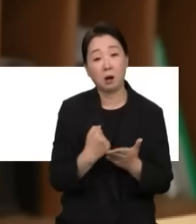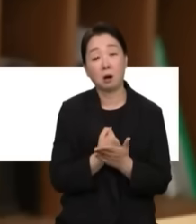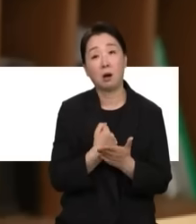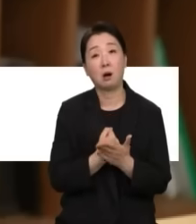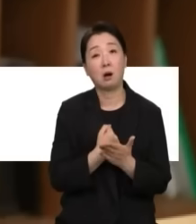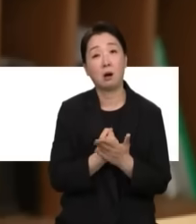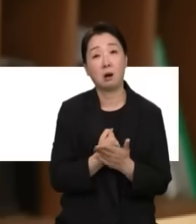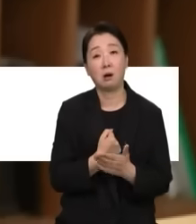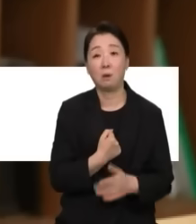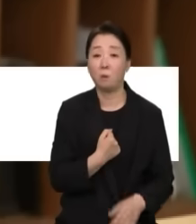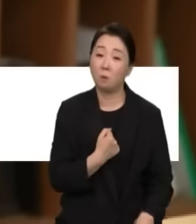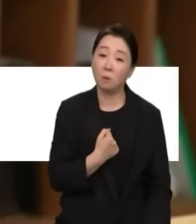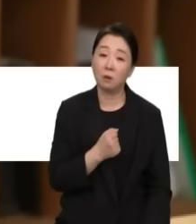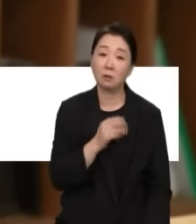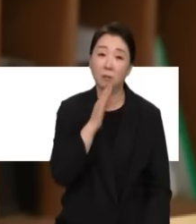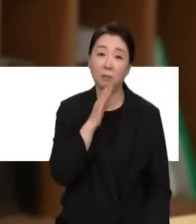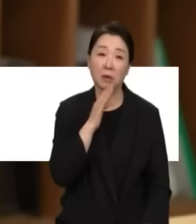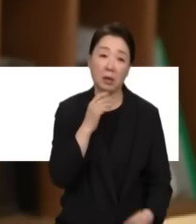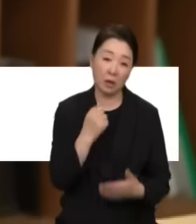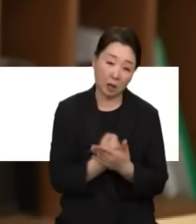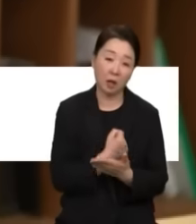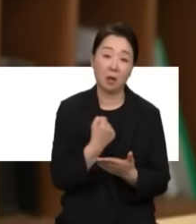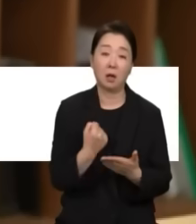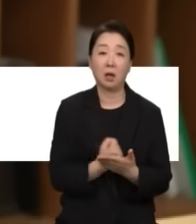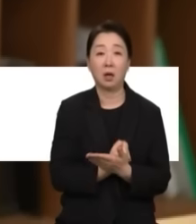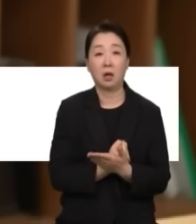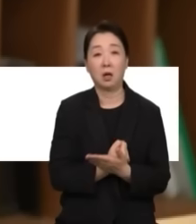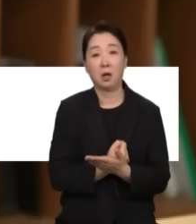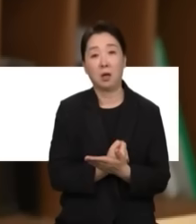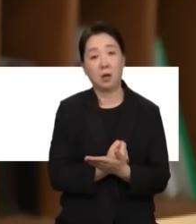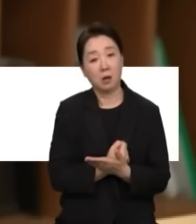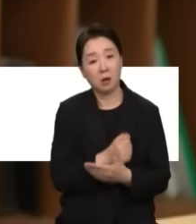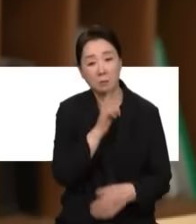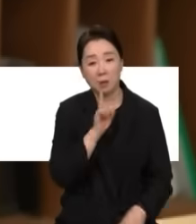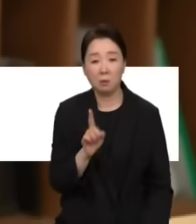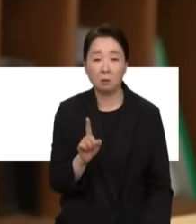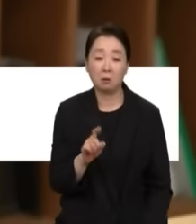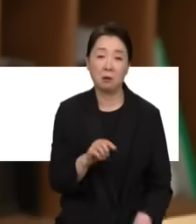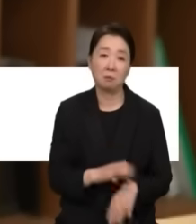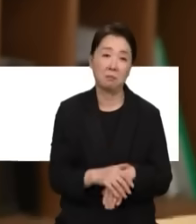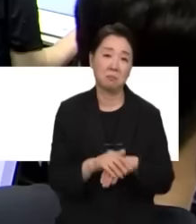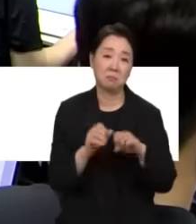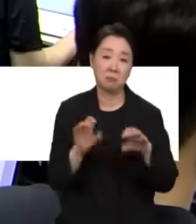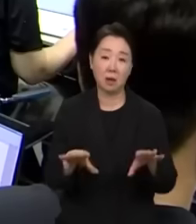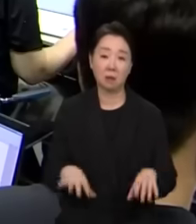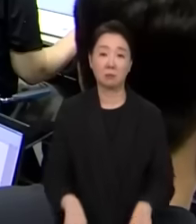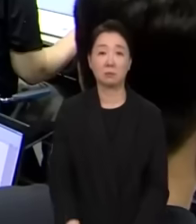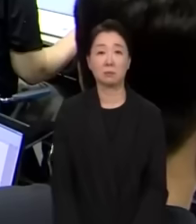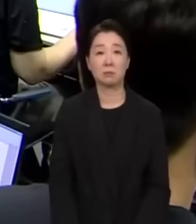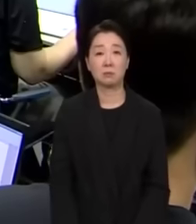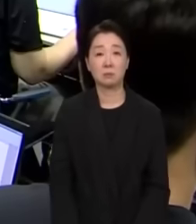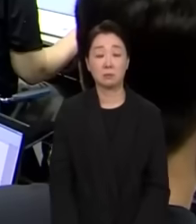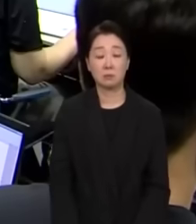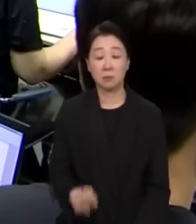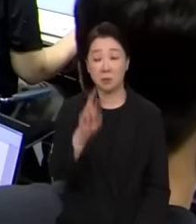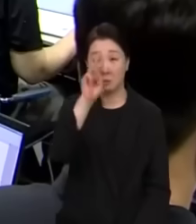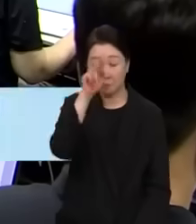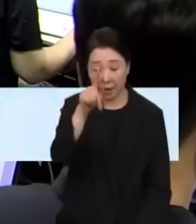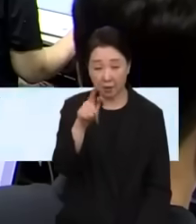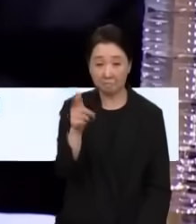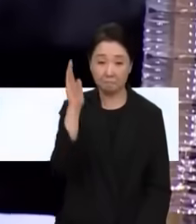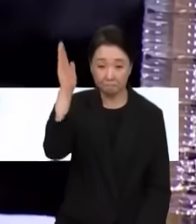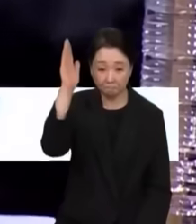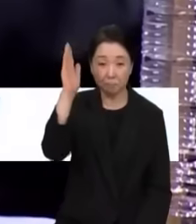아쉽고 안타깝고 그리고 뭐라 해야 할까? 진짜 허무해. 박주호의 소신